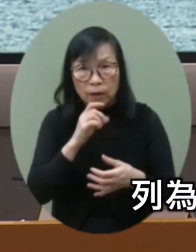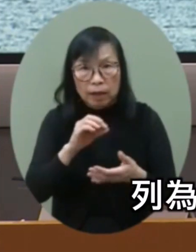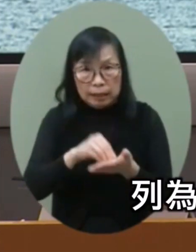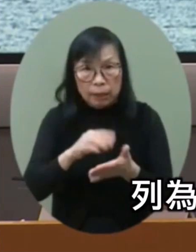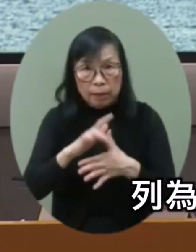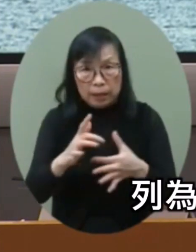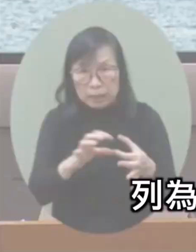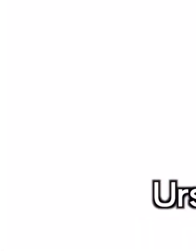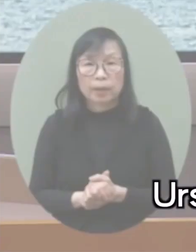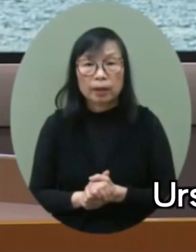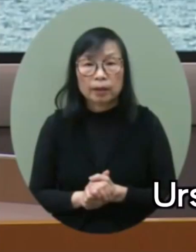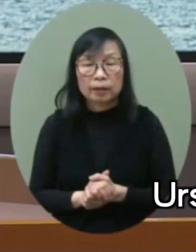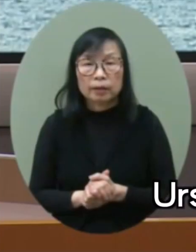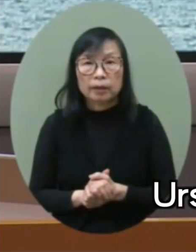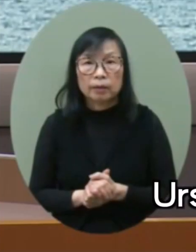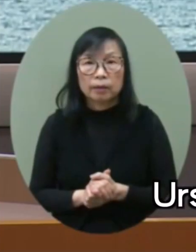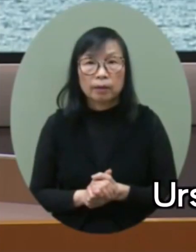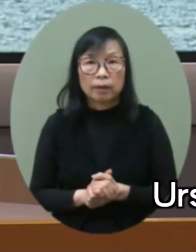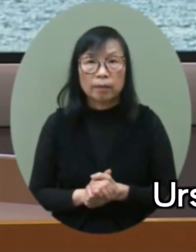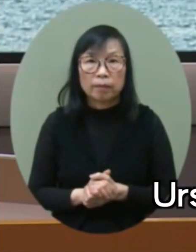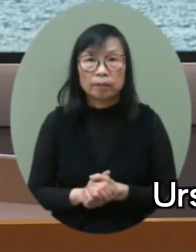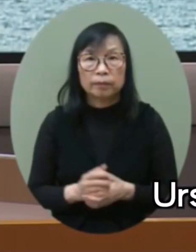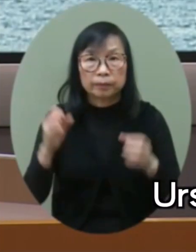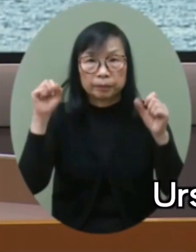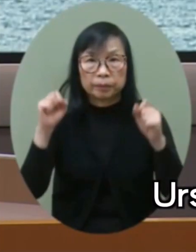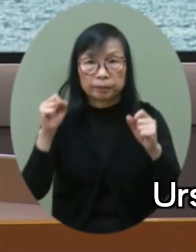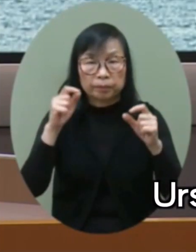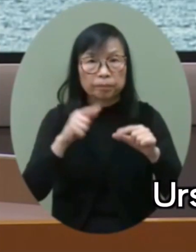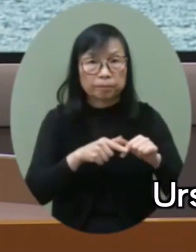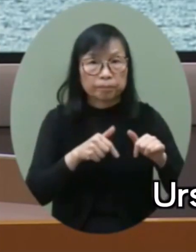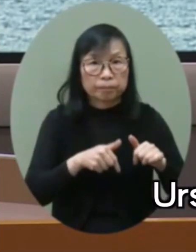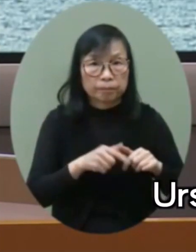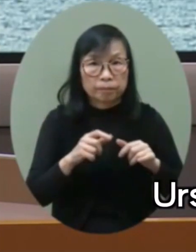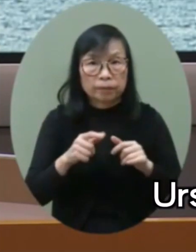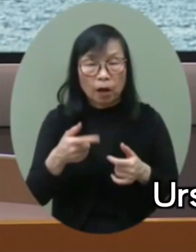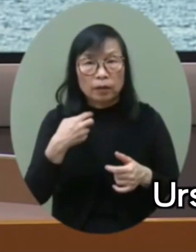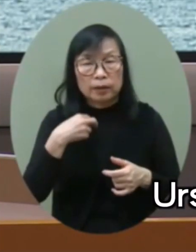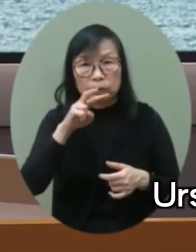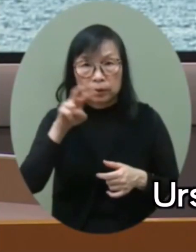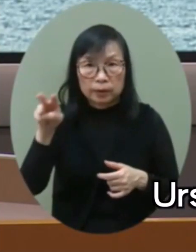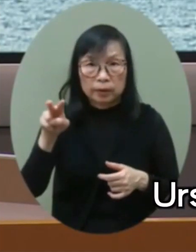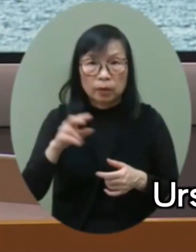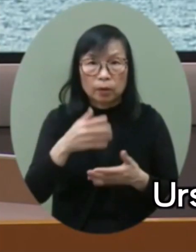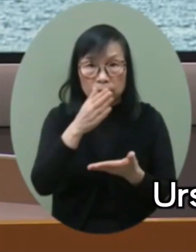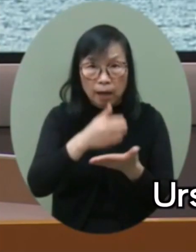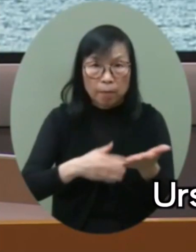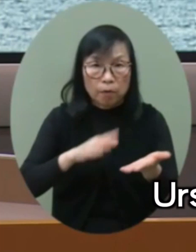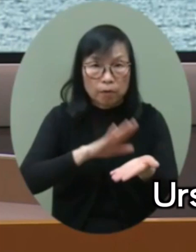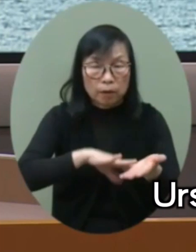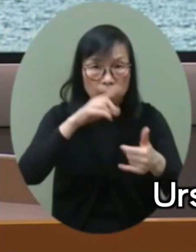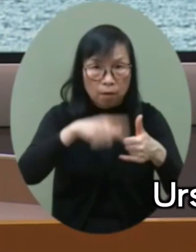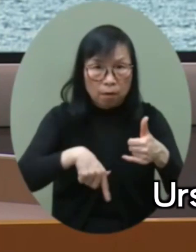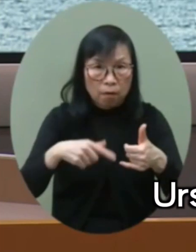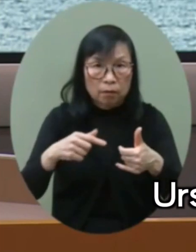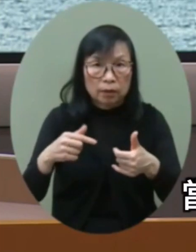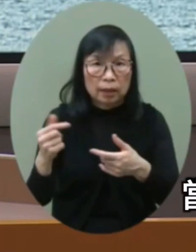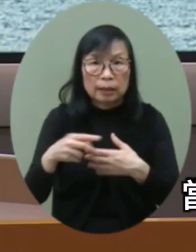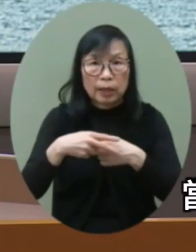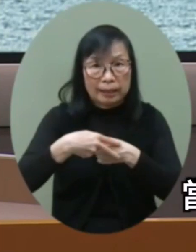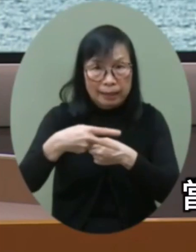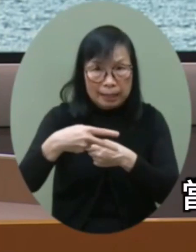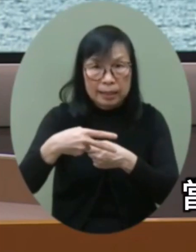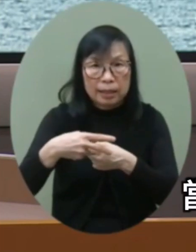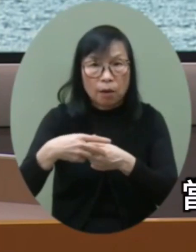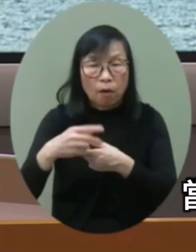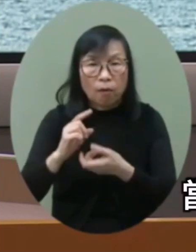接觸者啦，需要去檢疫嘅。而呢個 cluster 現時嚟講，即係都我哋仲見到主要大部分個案咧，都仍然係第二代。咁